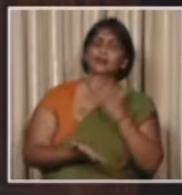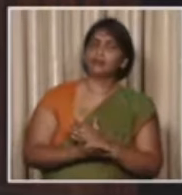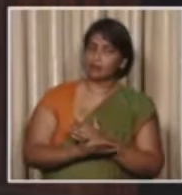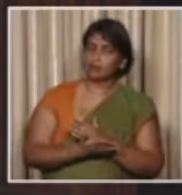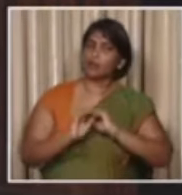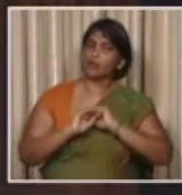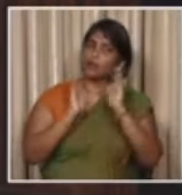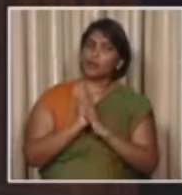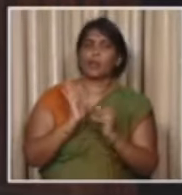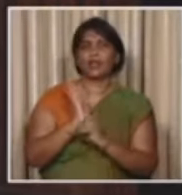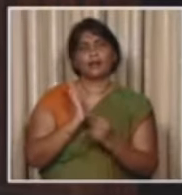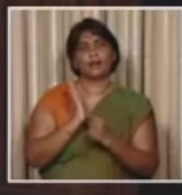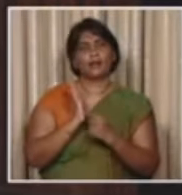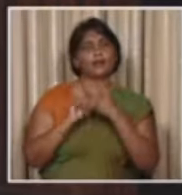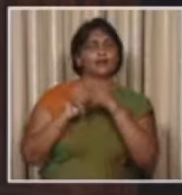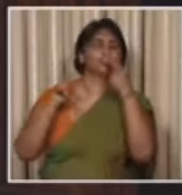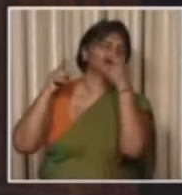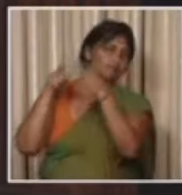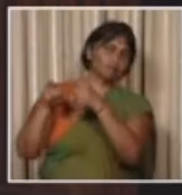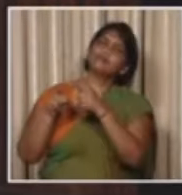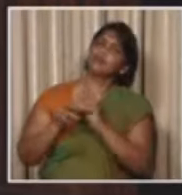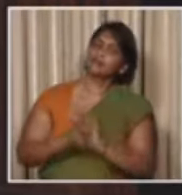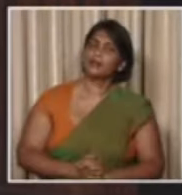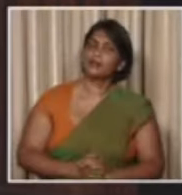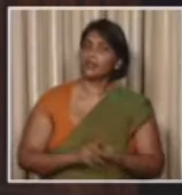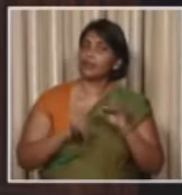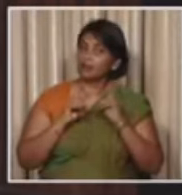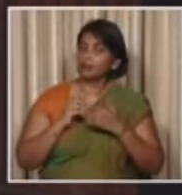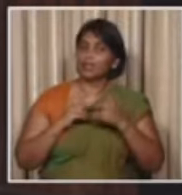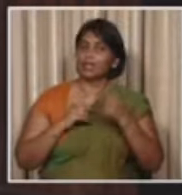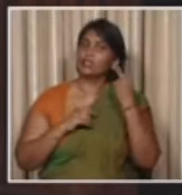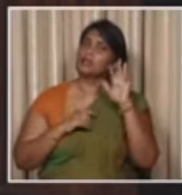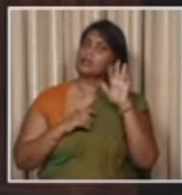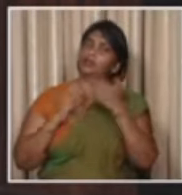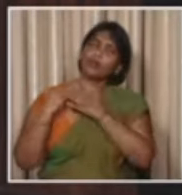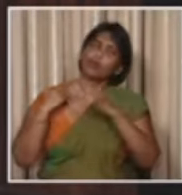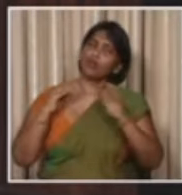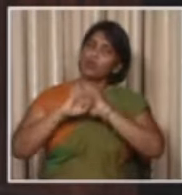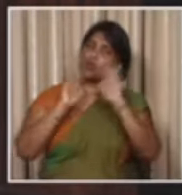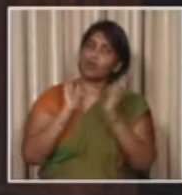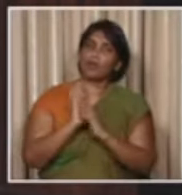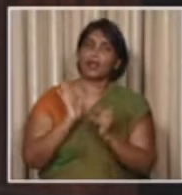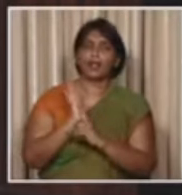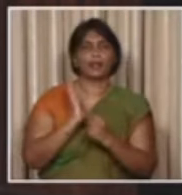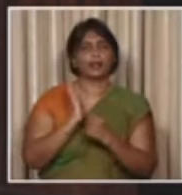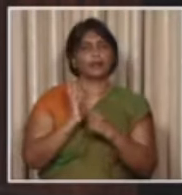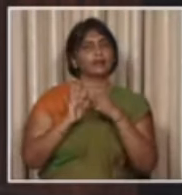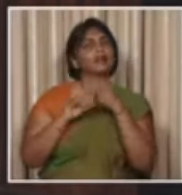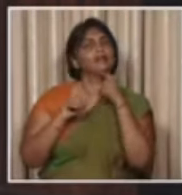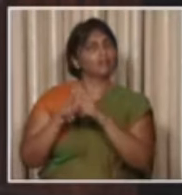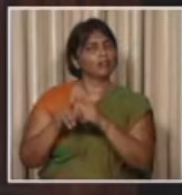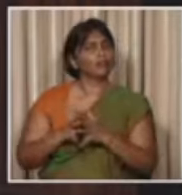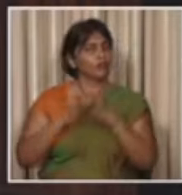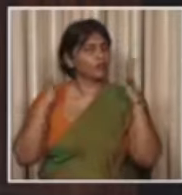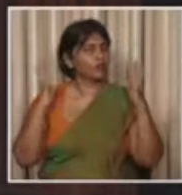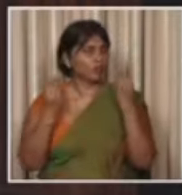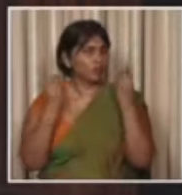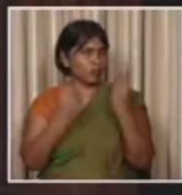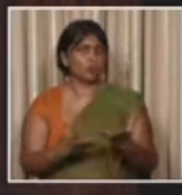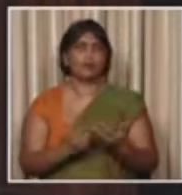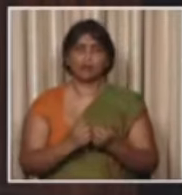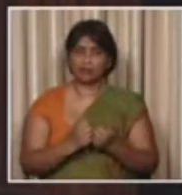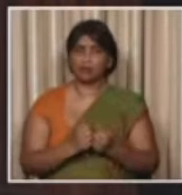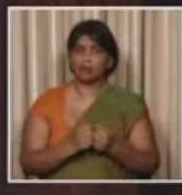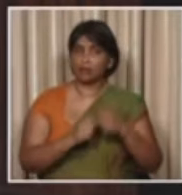හැම එකම කර LTT කවුන්ට කර දැම්ම ඒ වෙනකම් දෙදස් නම වෙනකම් හැම දෙයක් LTT කවුන්ට කර දාලා කොච්චර අපරාධ ගොඩක් කරාද